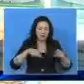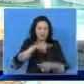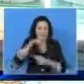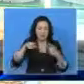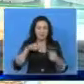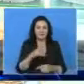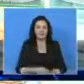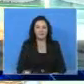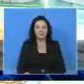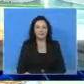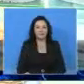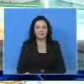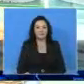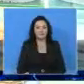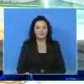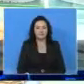бизнеса